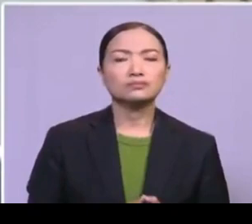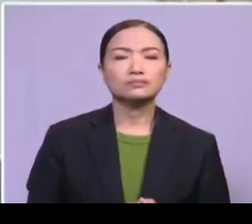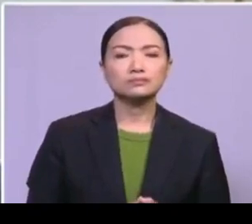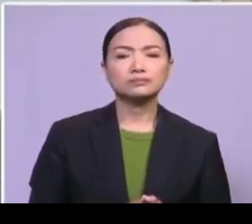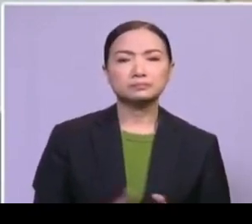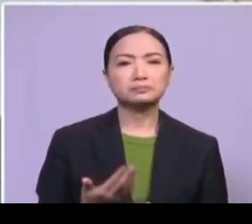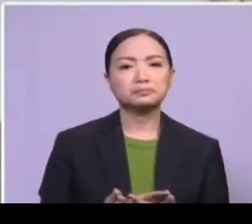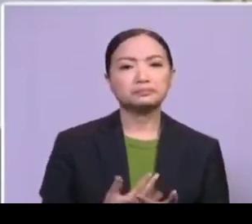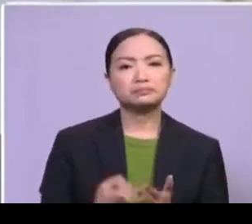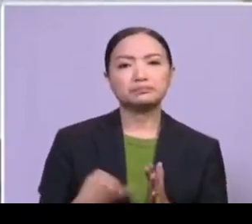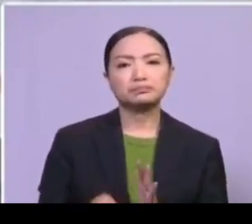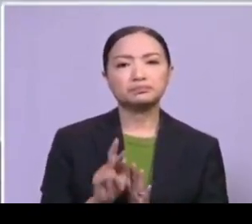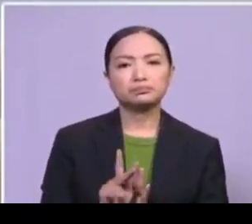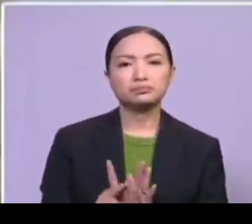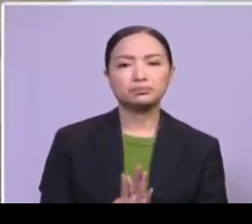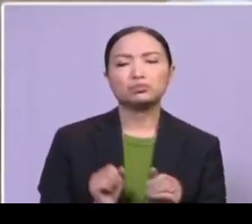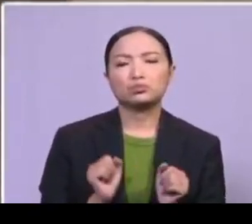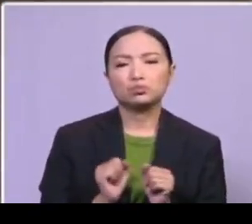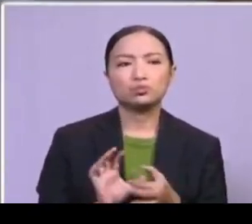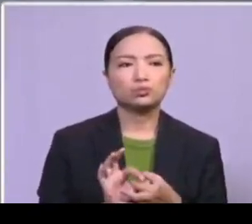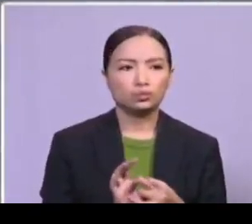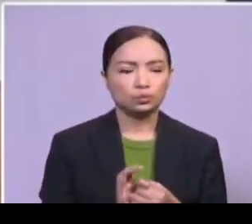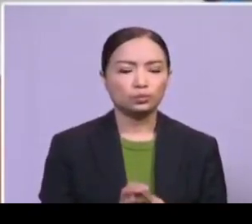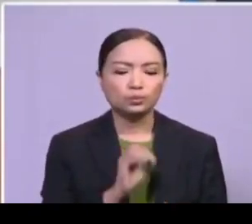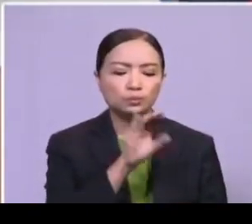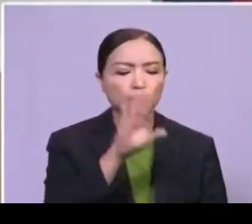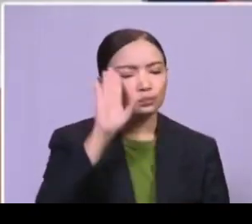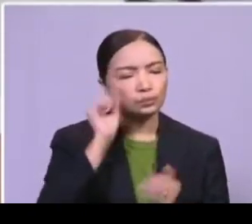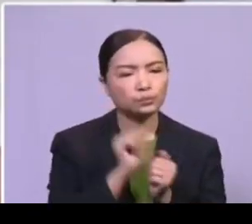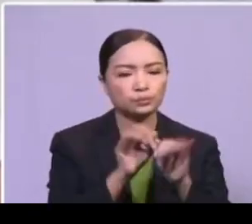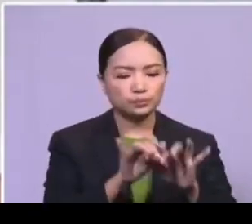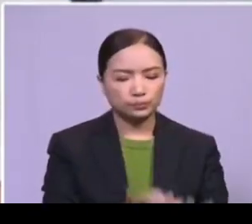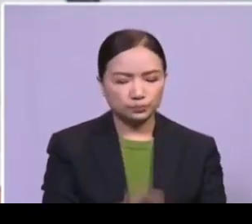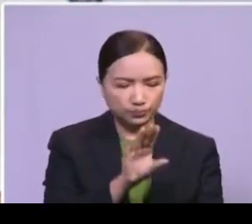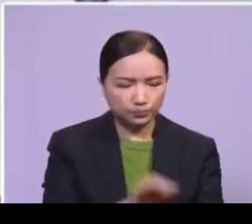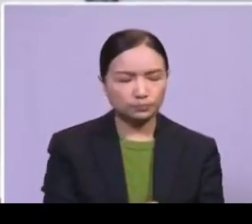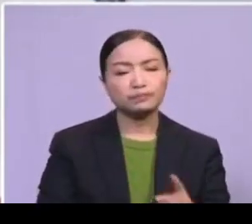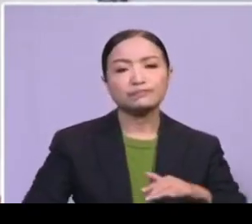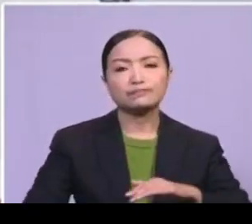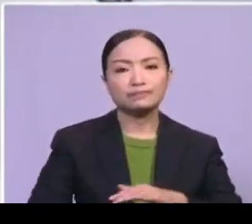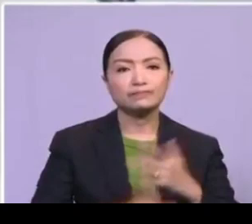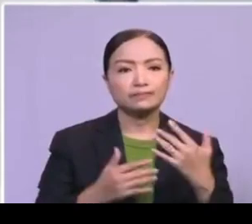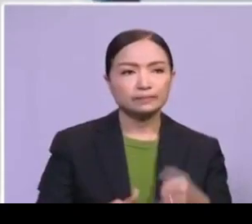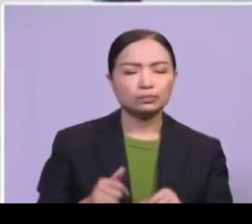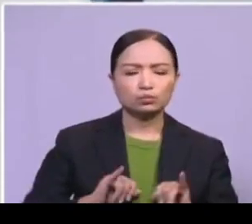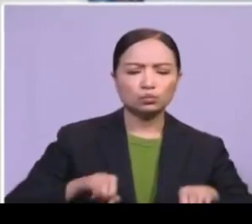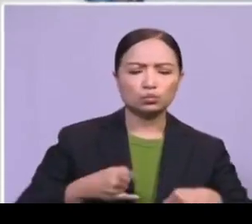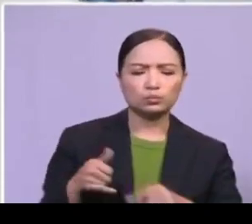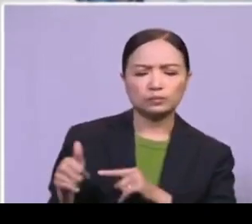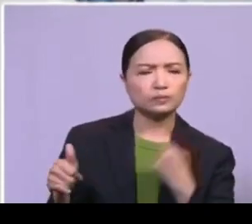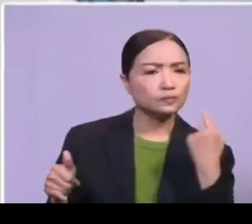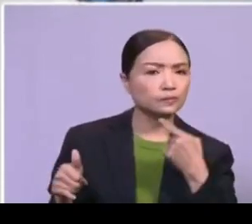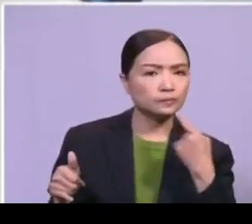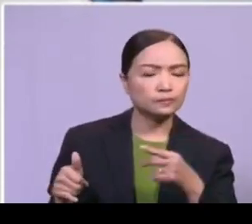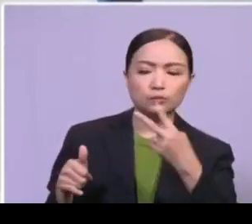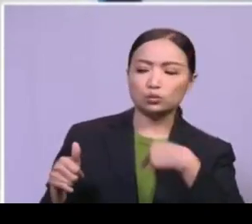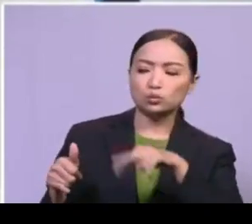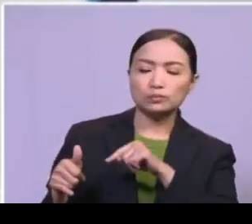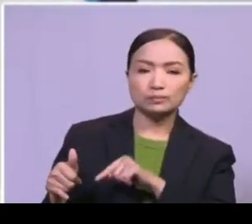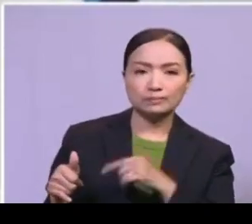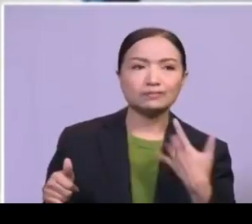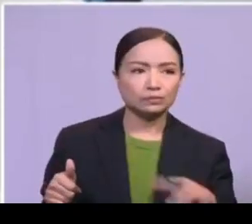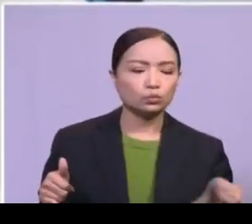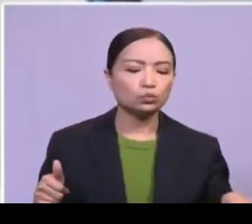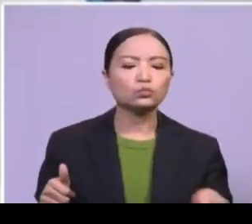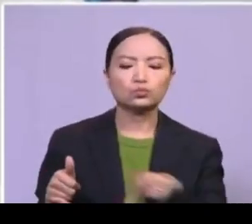งินผิดกฎหมายเลยมาแจ้งความลงบันทึกประจำวันเอาไว้เป็นหลักฐานแล้วหาทางติดต่อเจ้าของเงินตรวจสอบที่มาก่อน